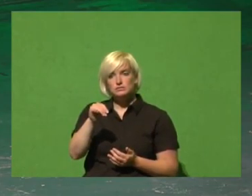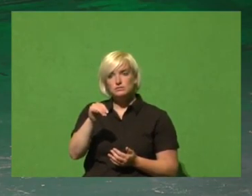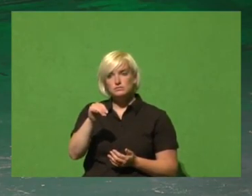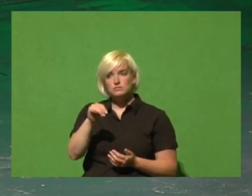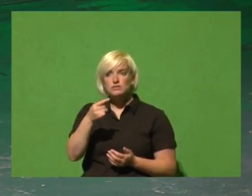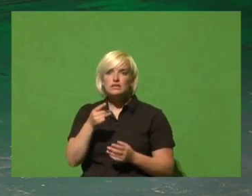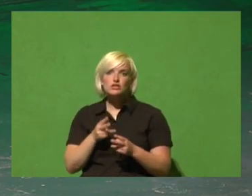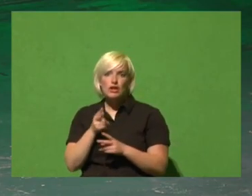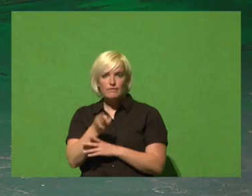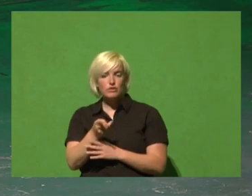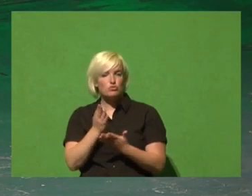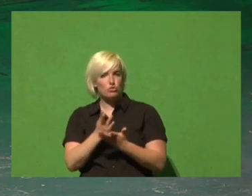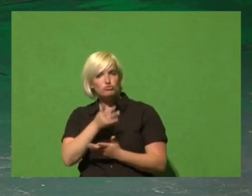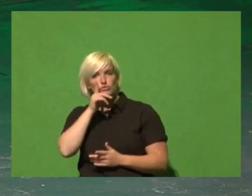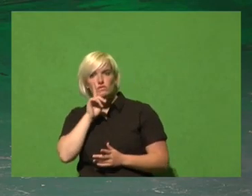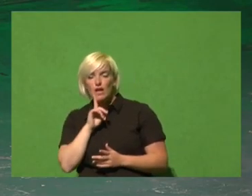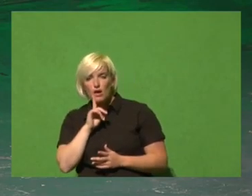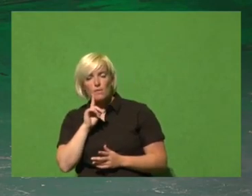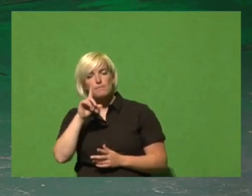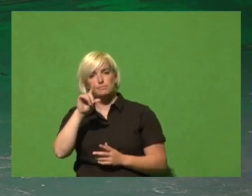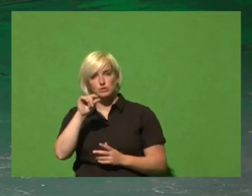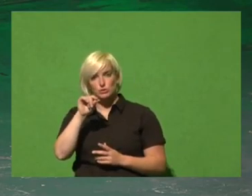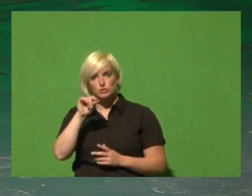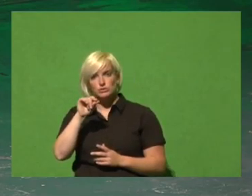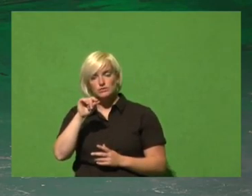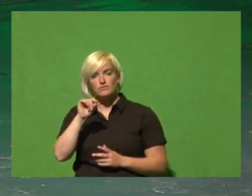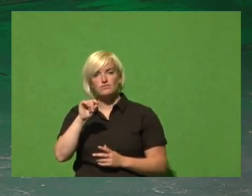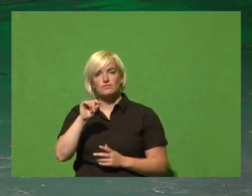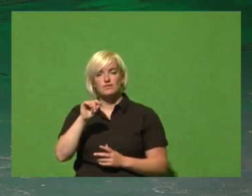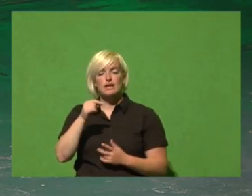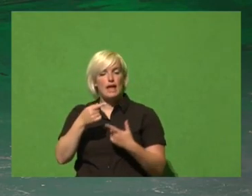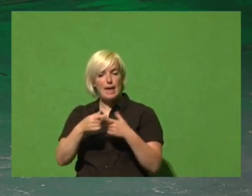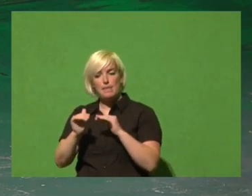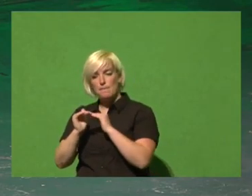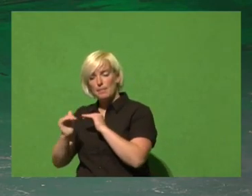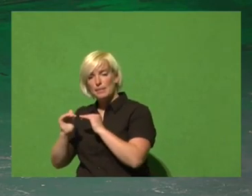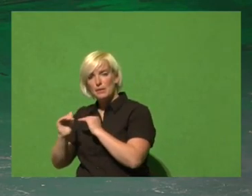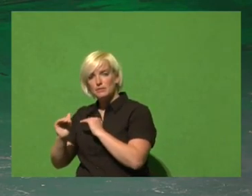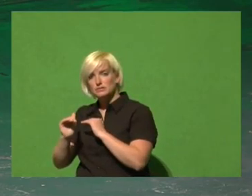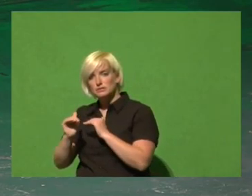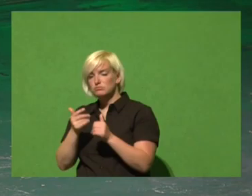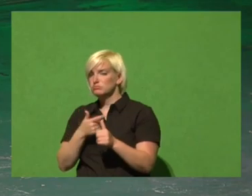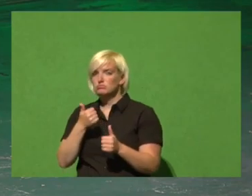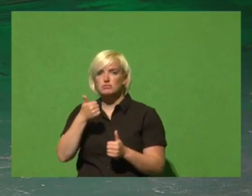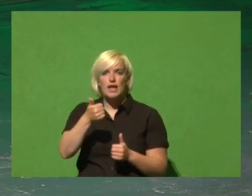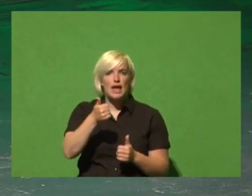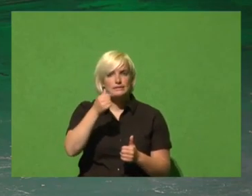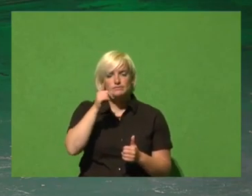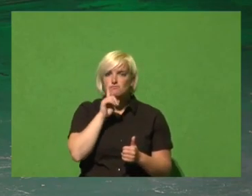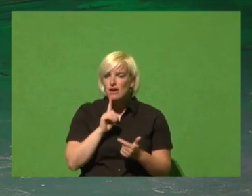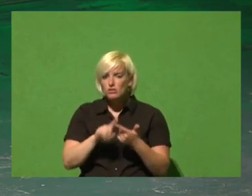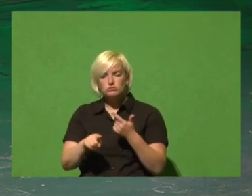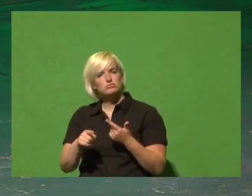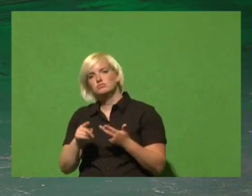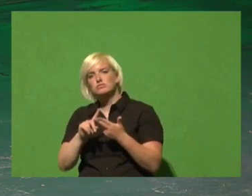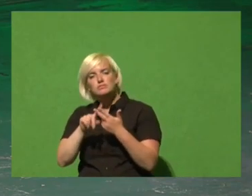eine der Stellvertreterinnen bereits eine Frau ist, haben wir also die Möglichkeit, auf den anderen Plätzen noch eine Frau und zum Beispiel 2 Männer zu wählen. Wir würden